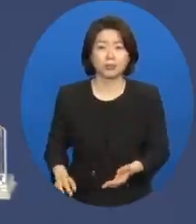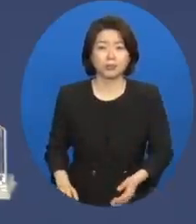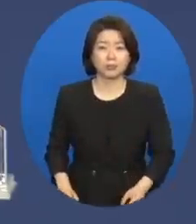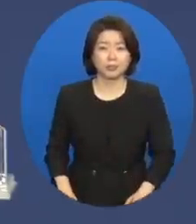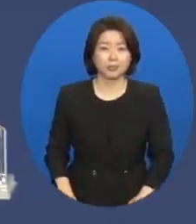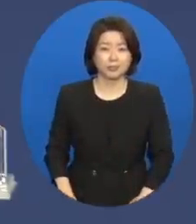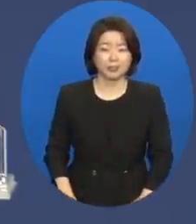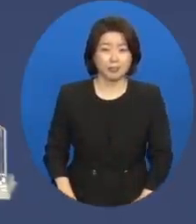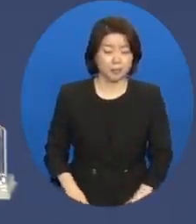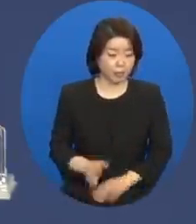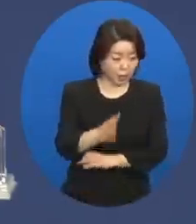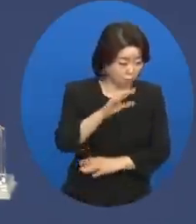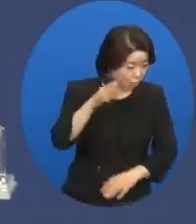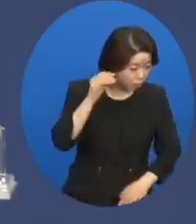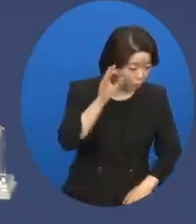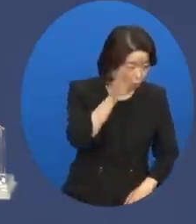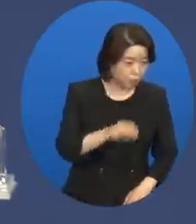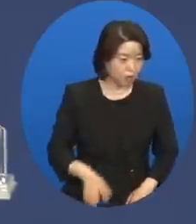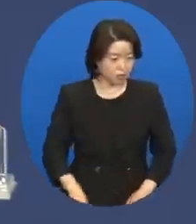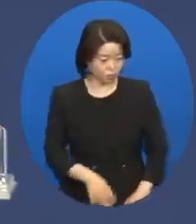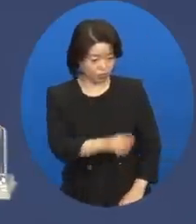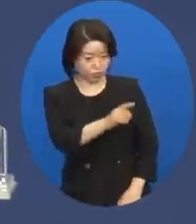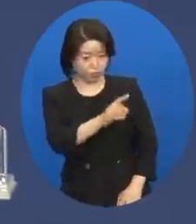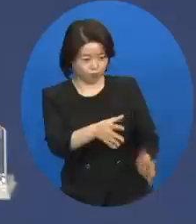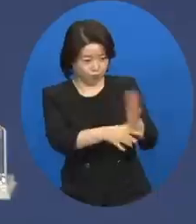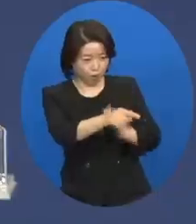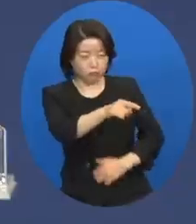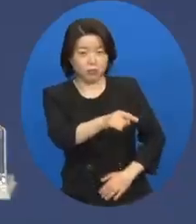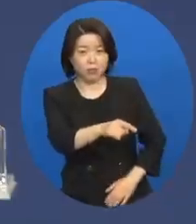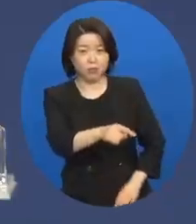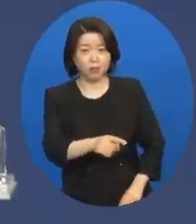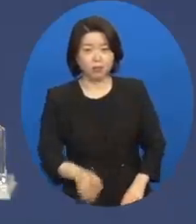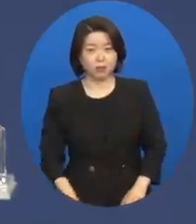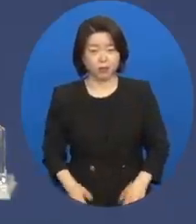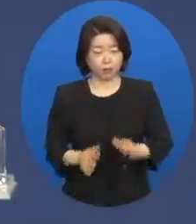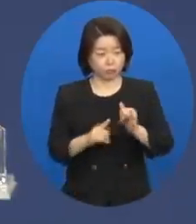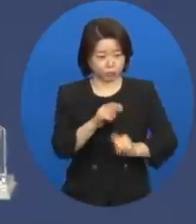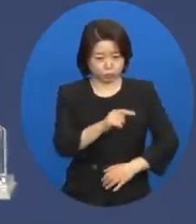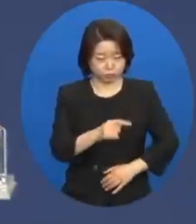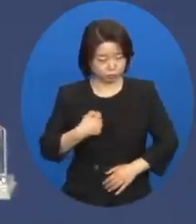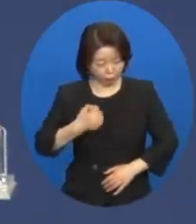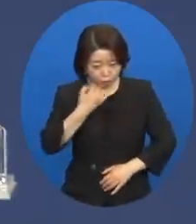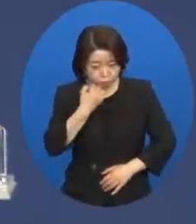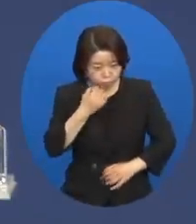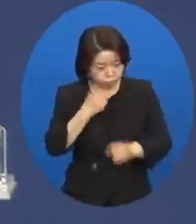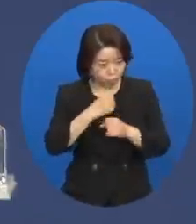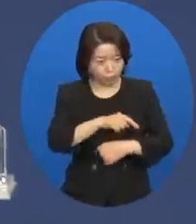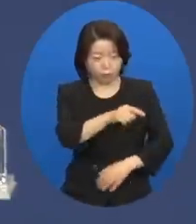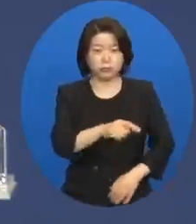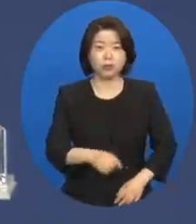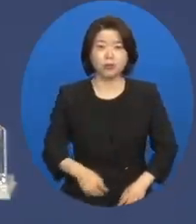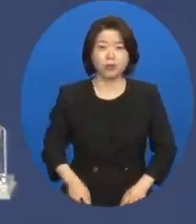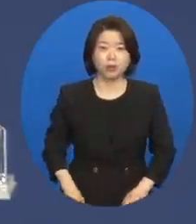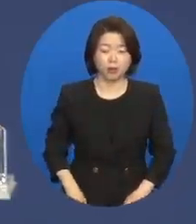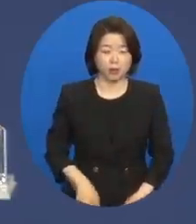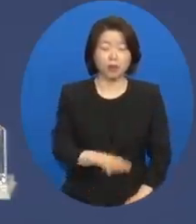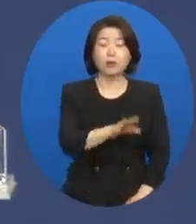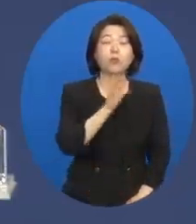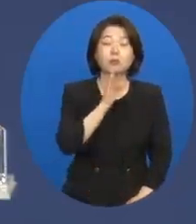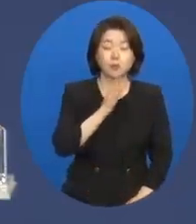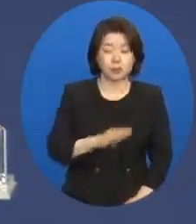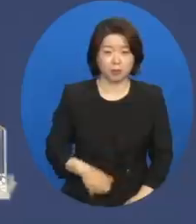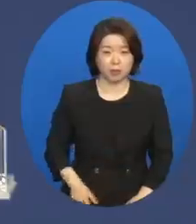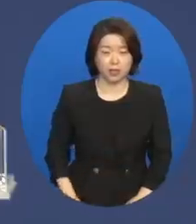아니 얘기를 듣다 보니까 너무 괘씸하고 인간 사람 참 인간 우습게 만드네 이런 생각이 들고 그래요.